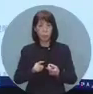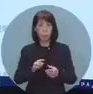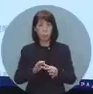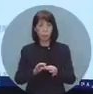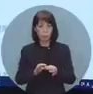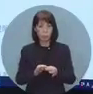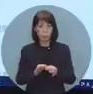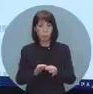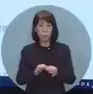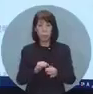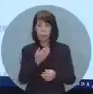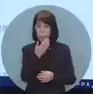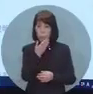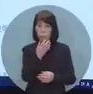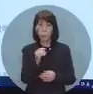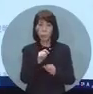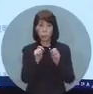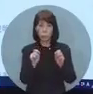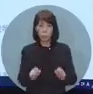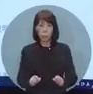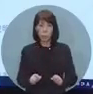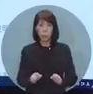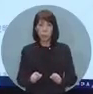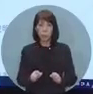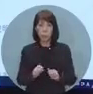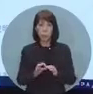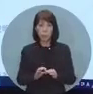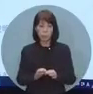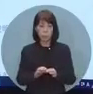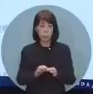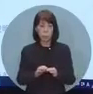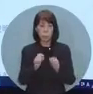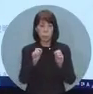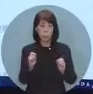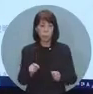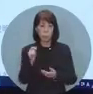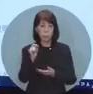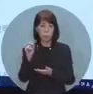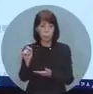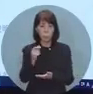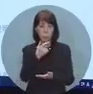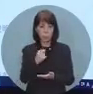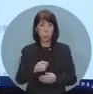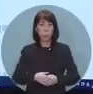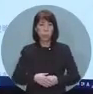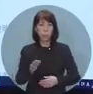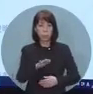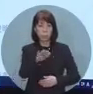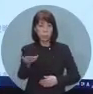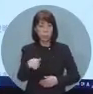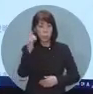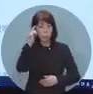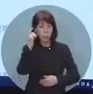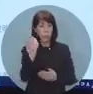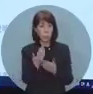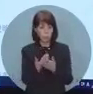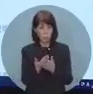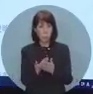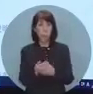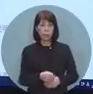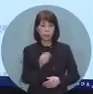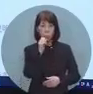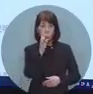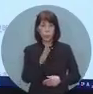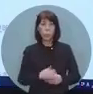ついて指摘をいたしましてえ指摘をあの問題提供をしたいと思っております議場の皆さんにも是非考えていただきたいと思っておりますのでよろしくお